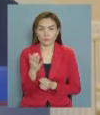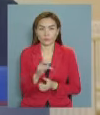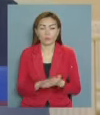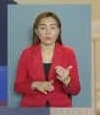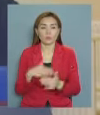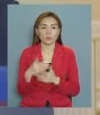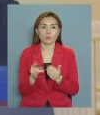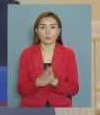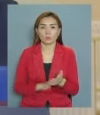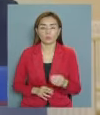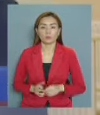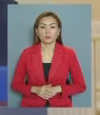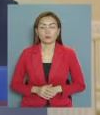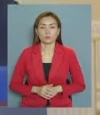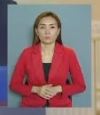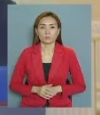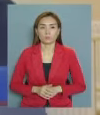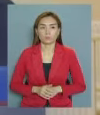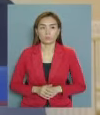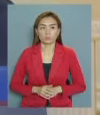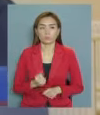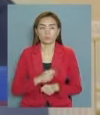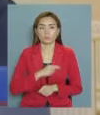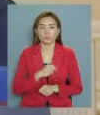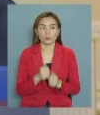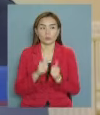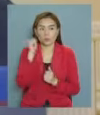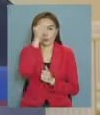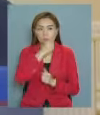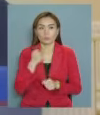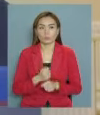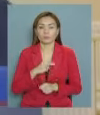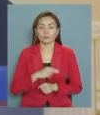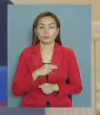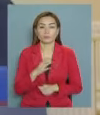қарай жалғасын тауып, осындай үрдіске айналып, жылма-жыл тойланады деген үміттеміз.